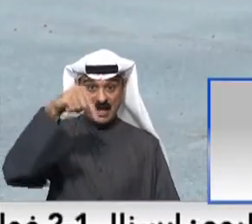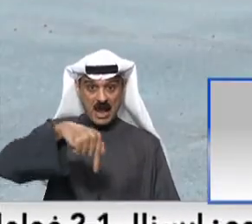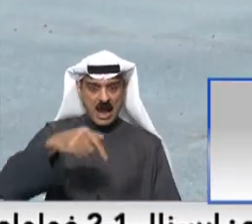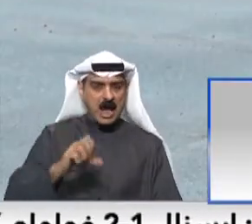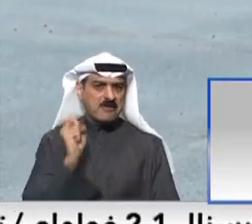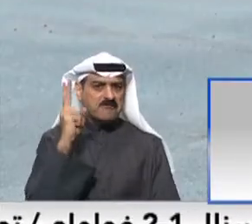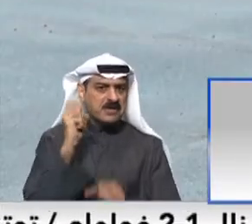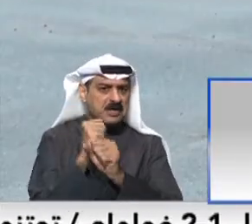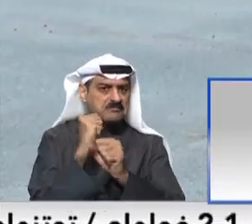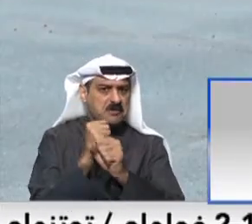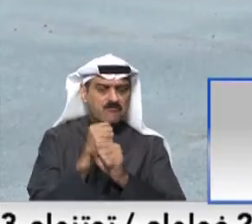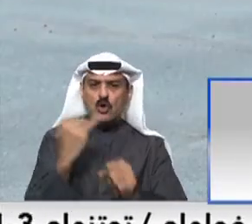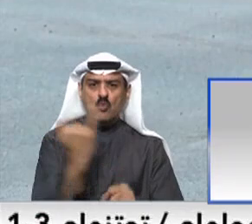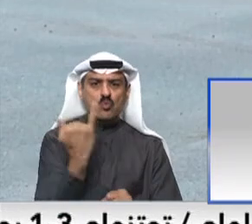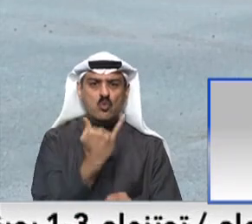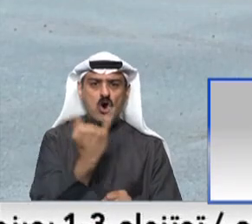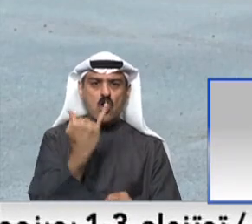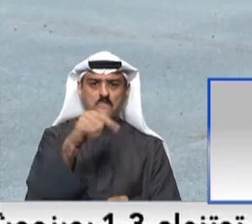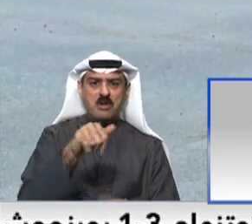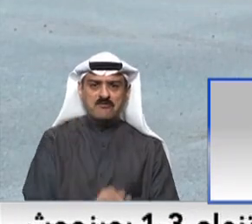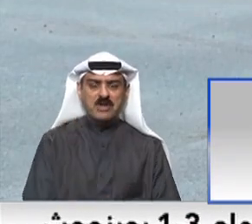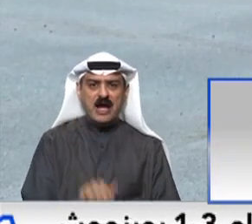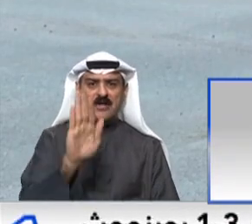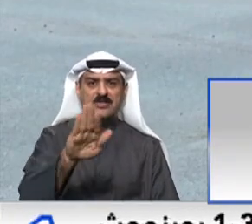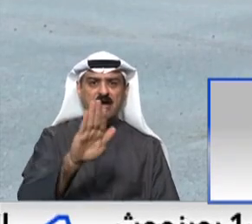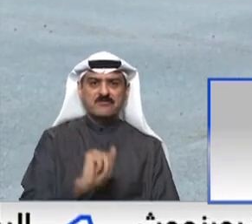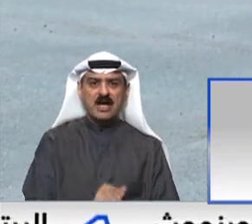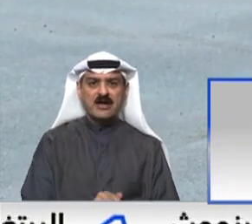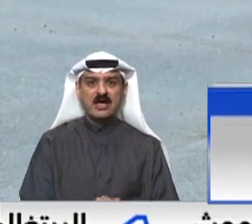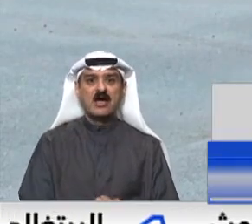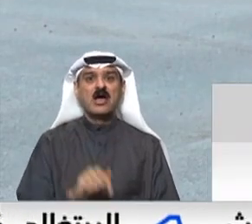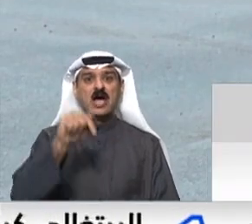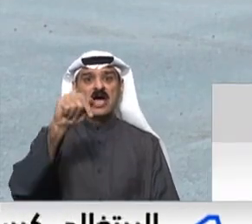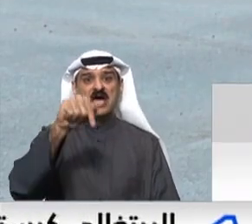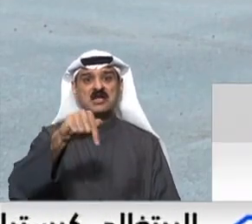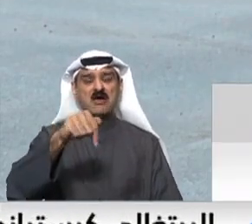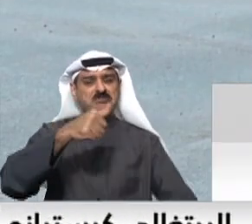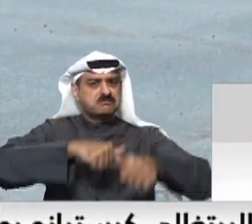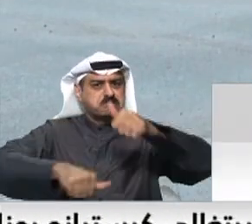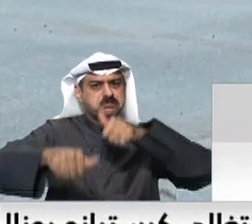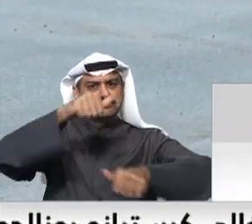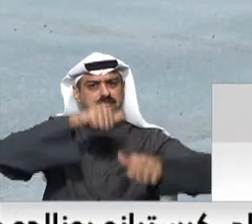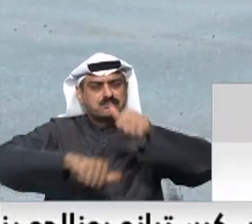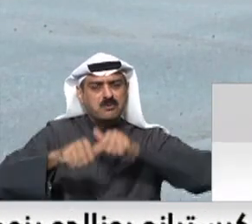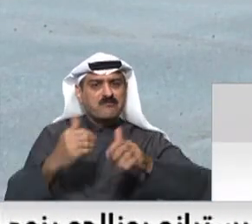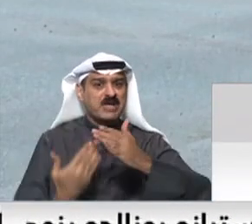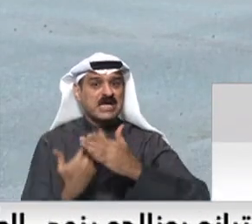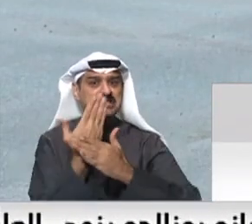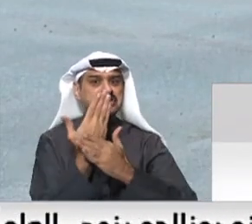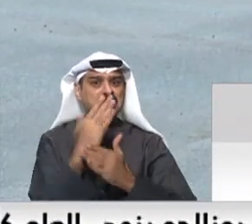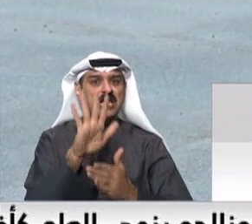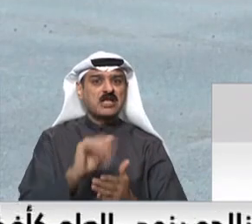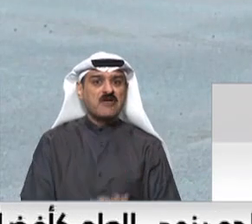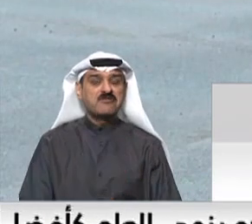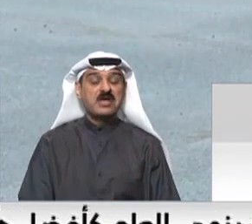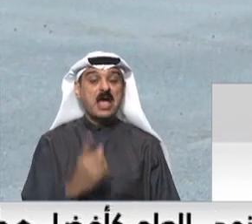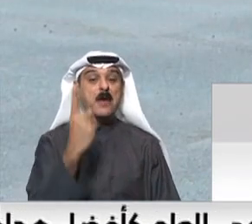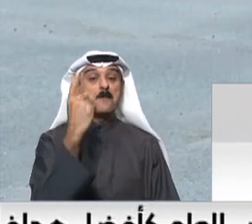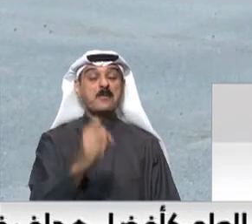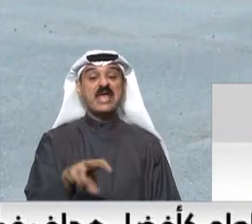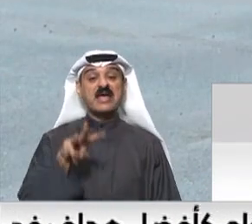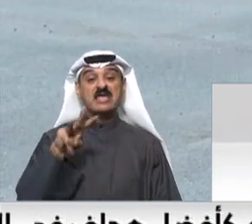الوحدات اللي هي الزيت الثقيل منتزع الكبريت، راح يكون تقريبا الانتاج ماله 100,000